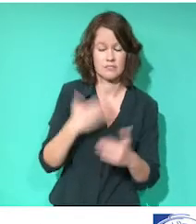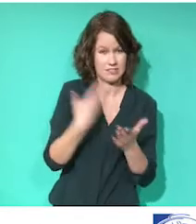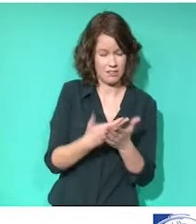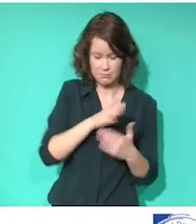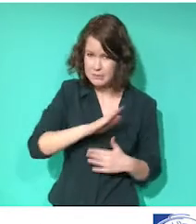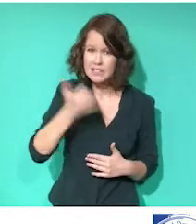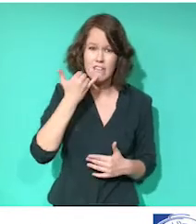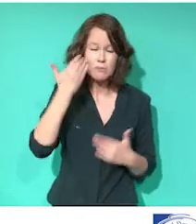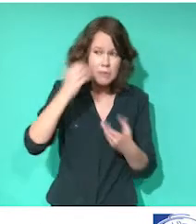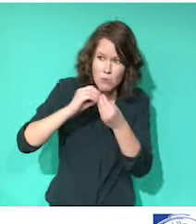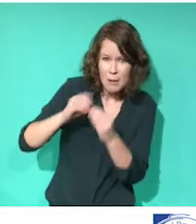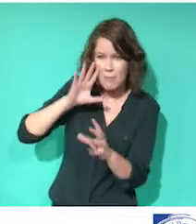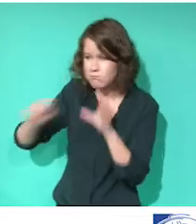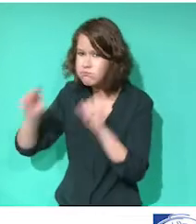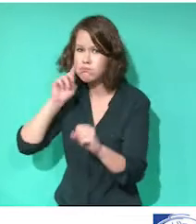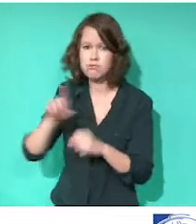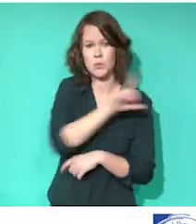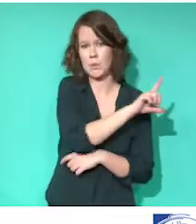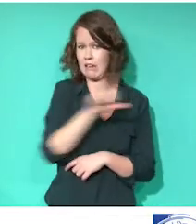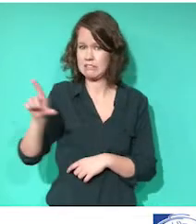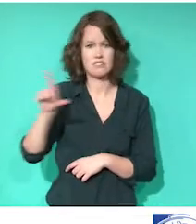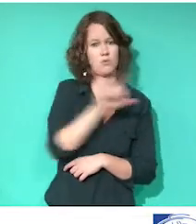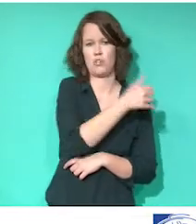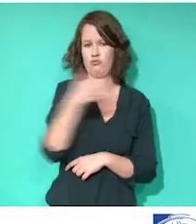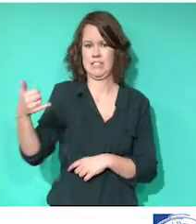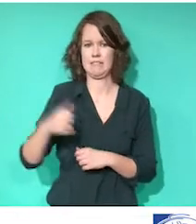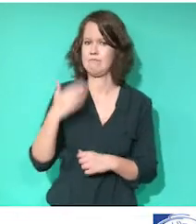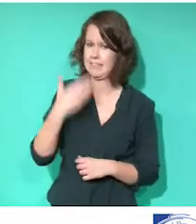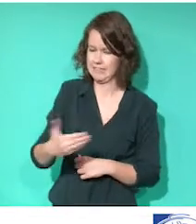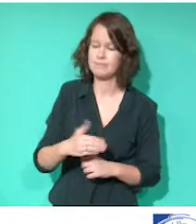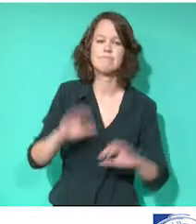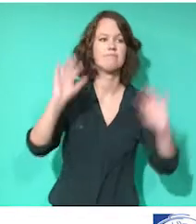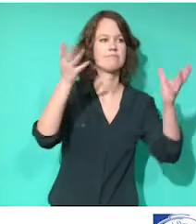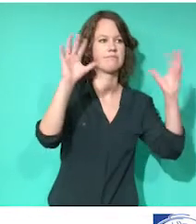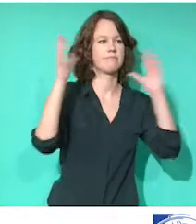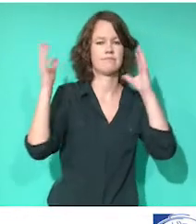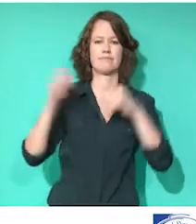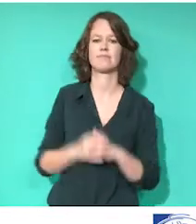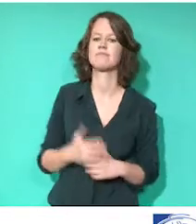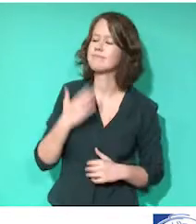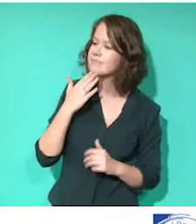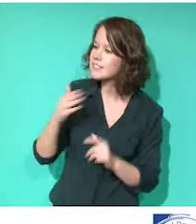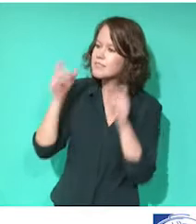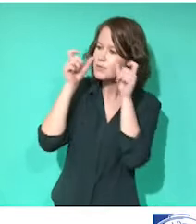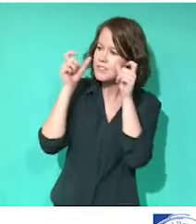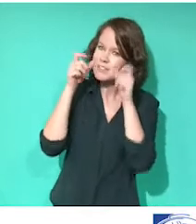permanence téléphonique tous les lundis, tous les jeudis. Merci. Merci, Maudit. Merci